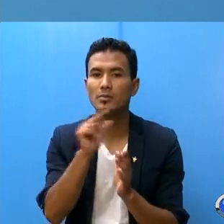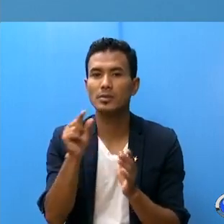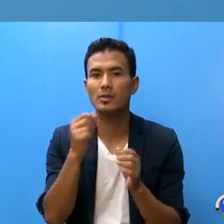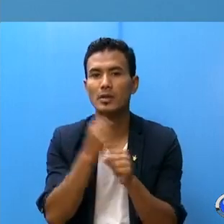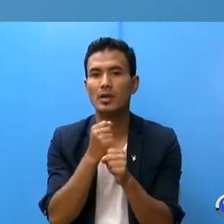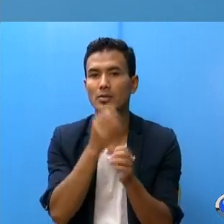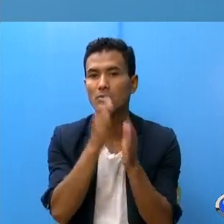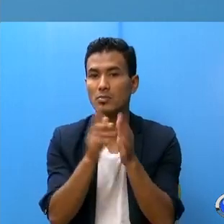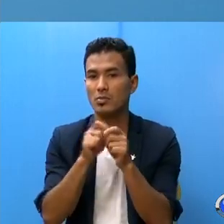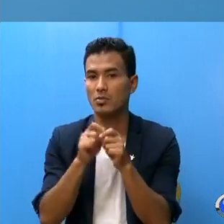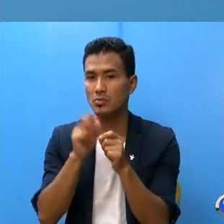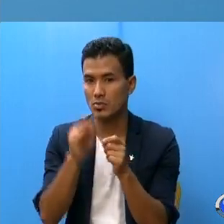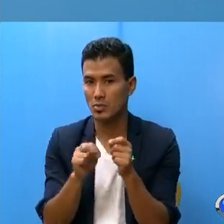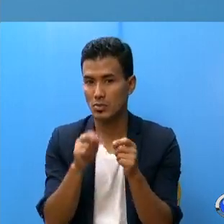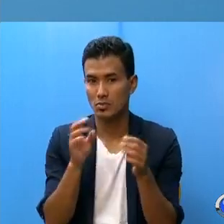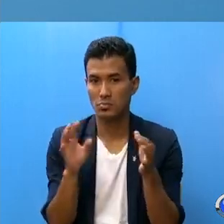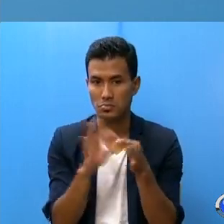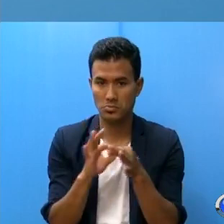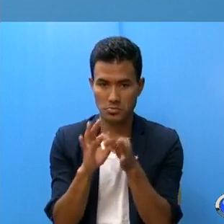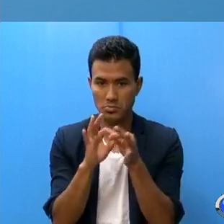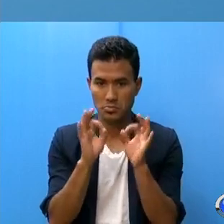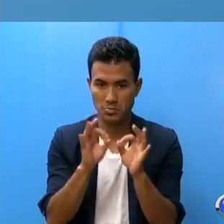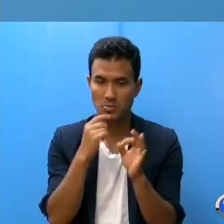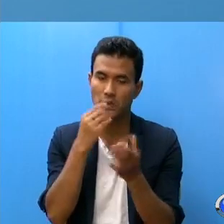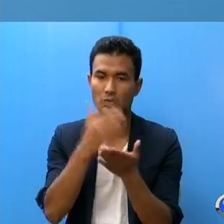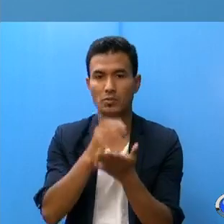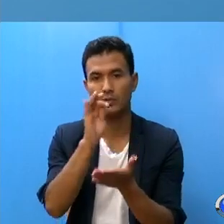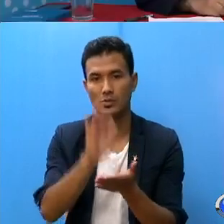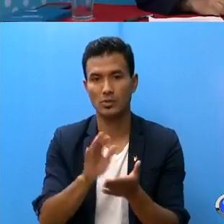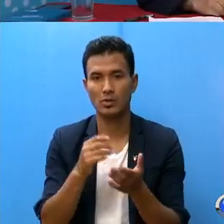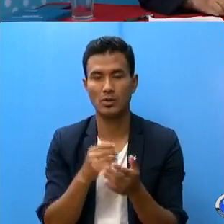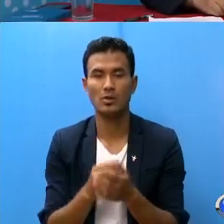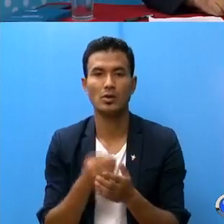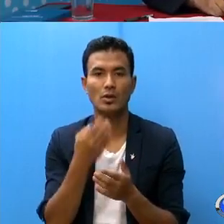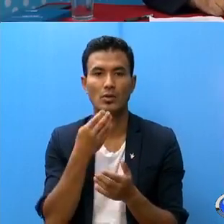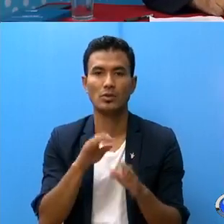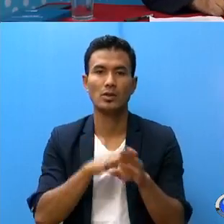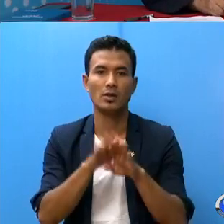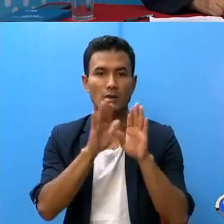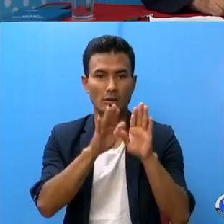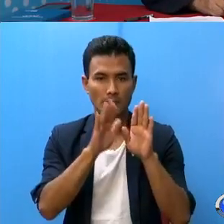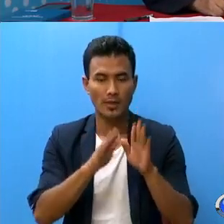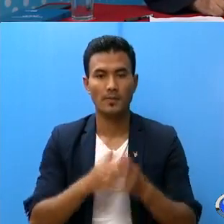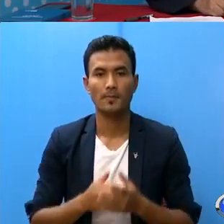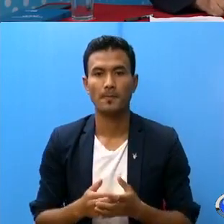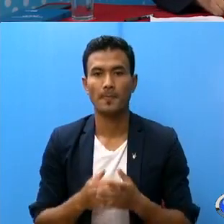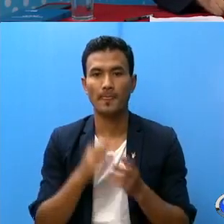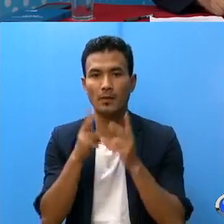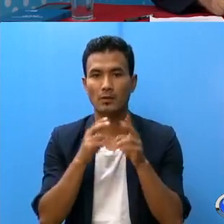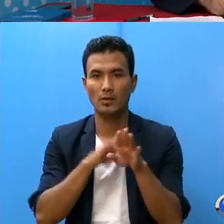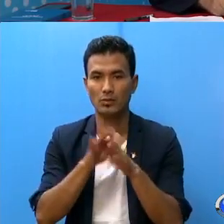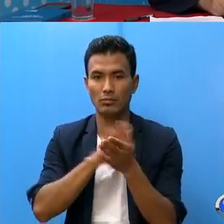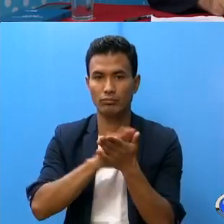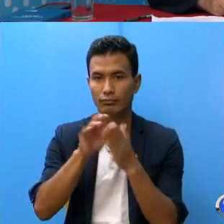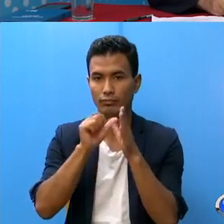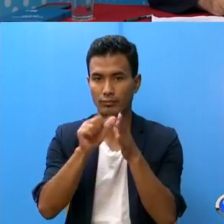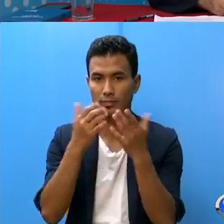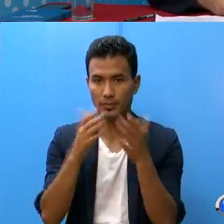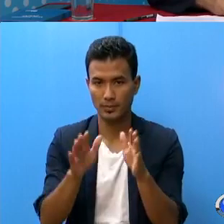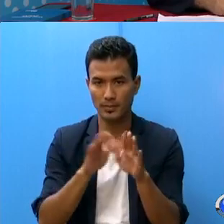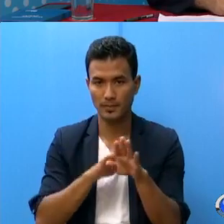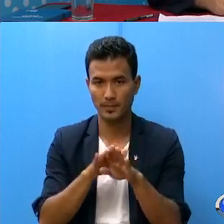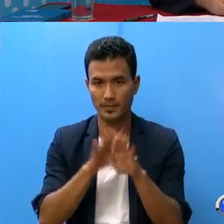को स्टा पार देन भाह compliments